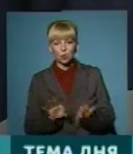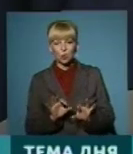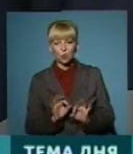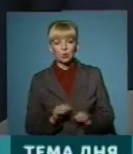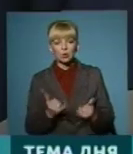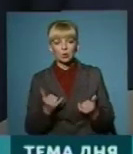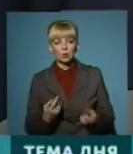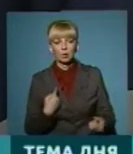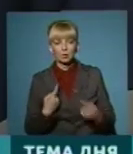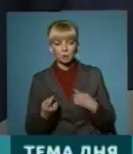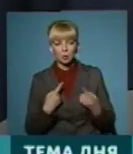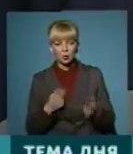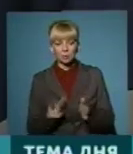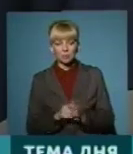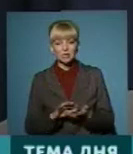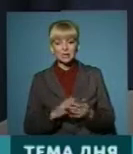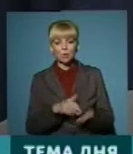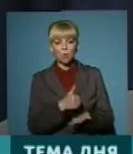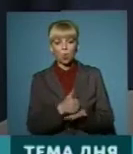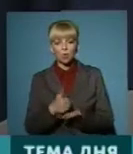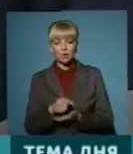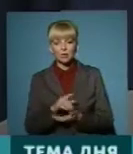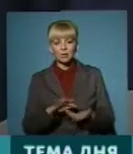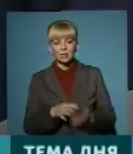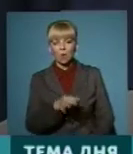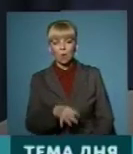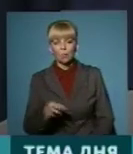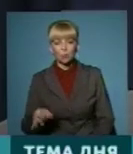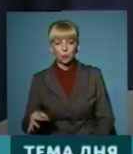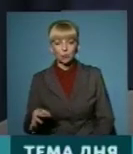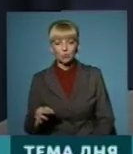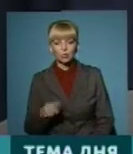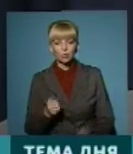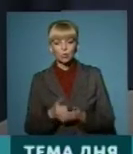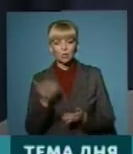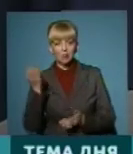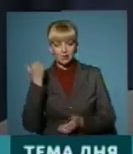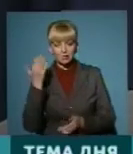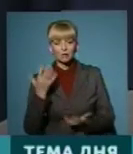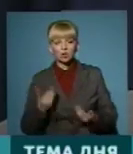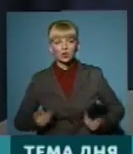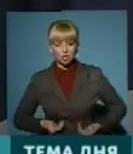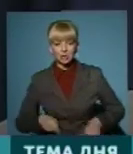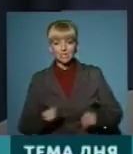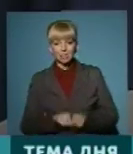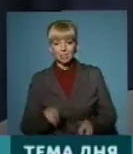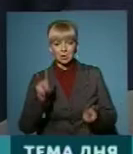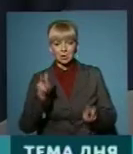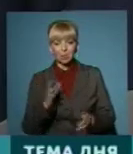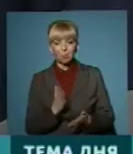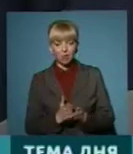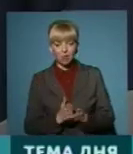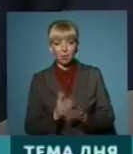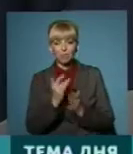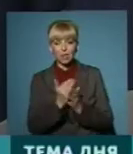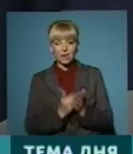ми сьогодні спілкувалися з сільськими головами тих населених пунктів, які донедавна ще жили з цим статусом і мали певний